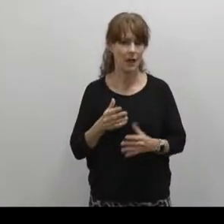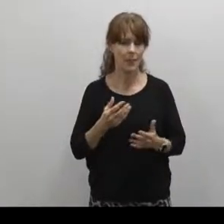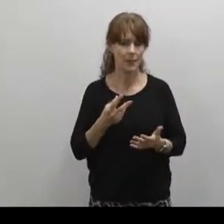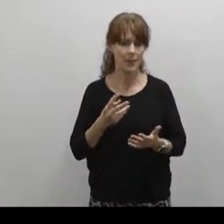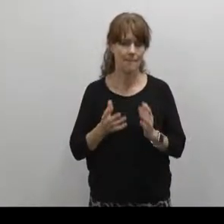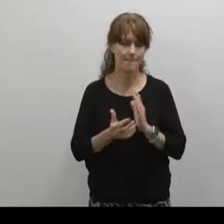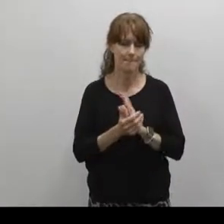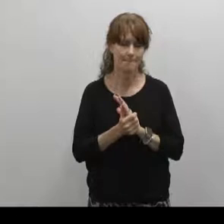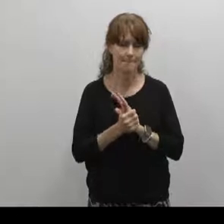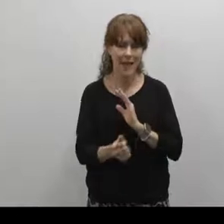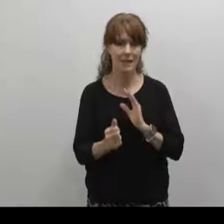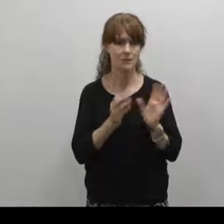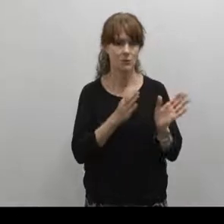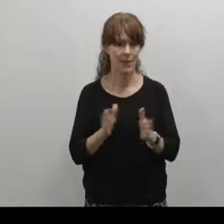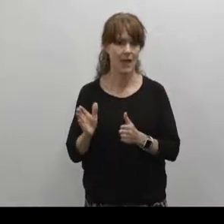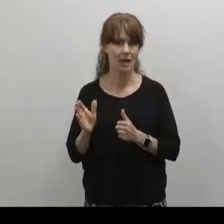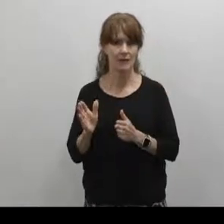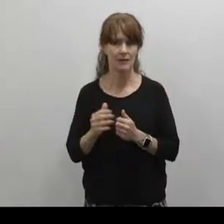cùng rung